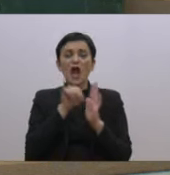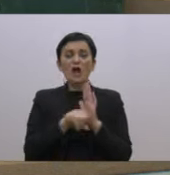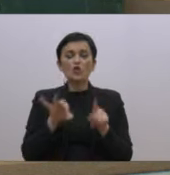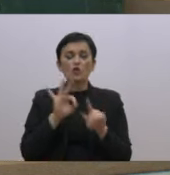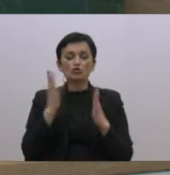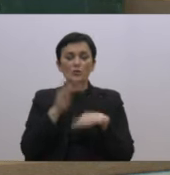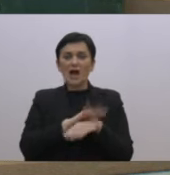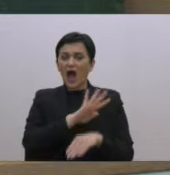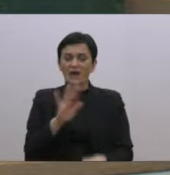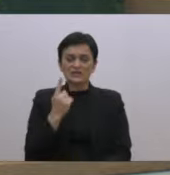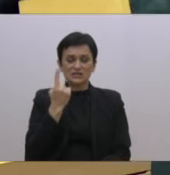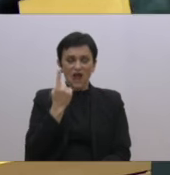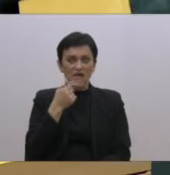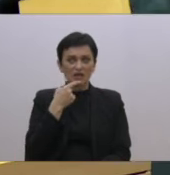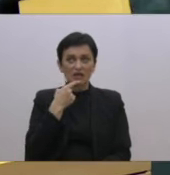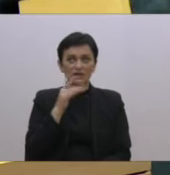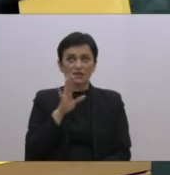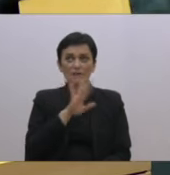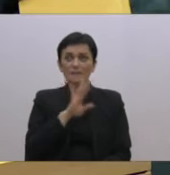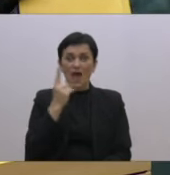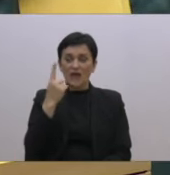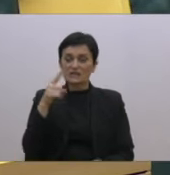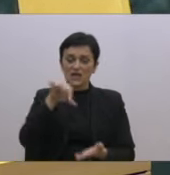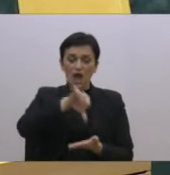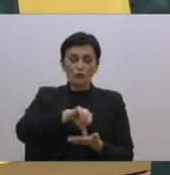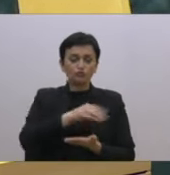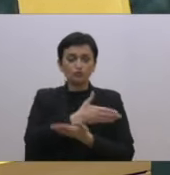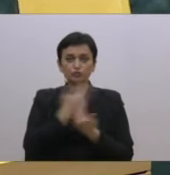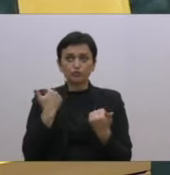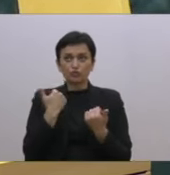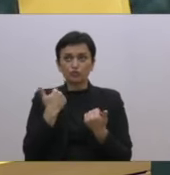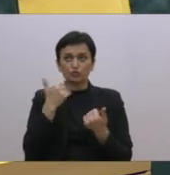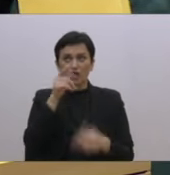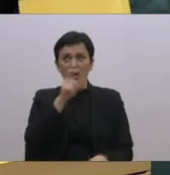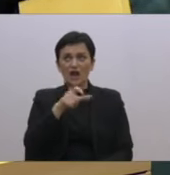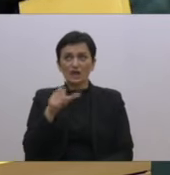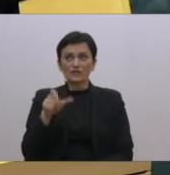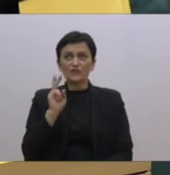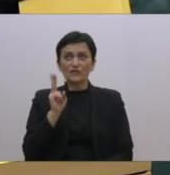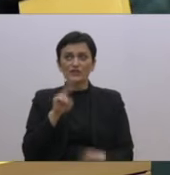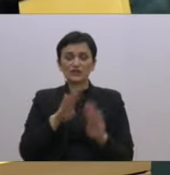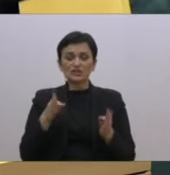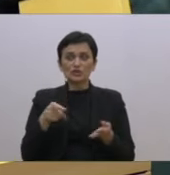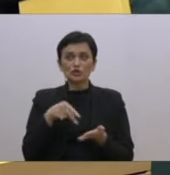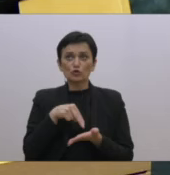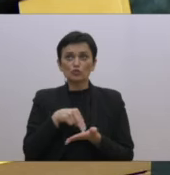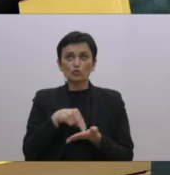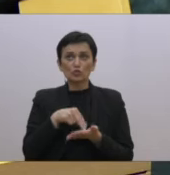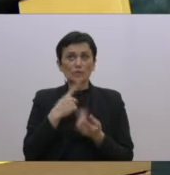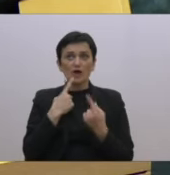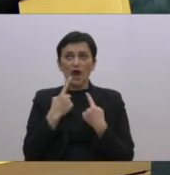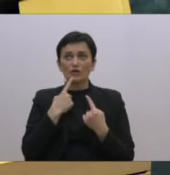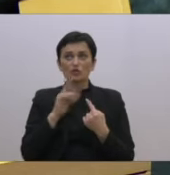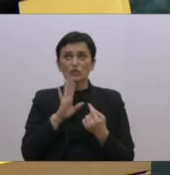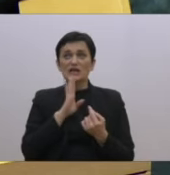არც ერთხელ. არ გამოსულა არც ერთხელ ჩვენი, ესე ვთქვათ, ის ადამიანები, ვინც ტრიბუნასთან დგანან ხოლმე და არ უსაუბრიათ,